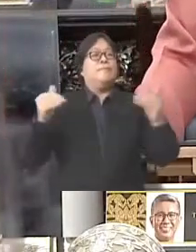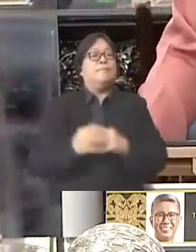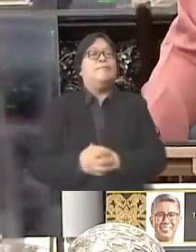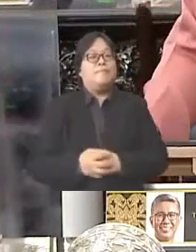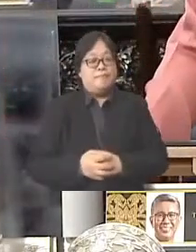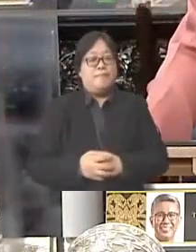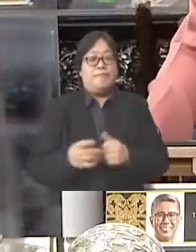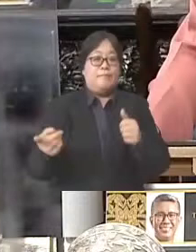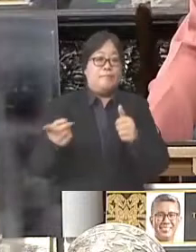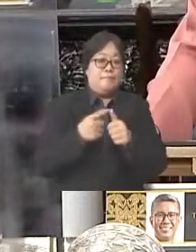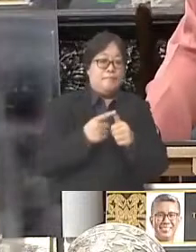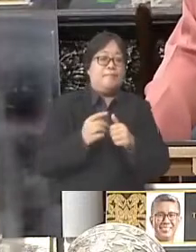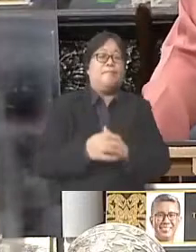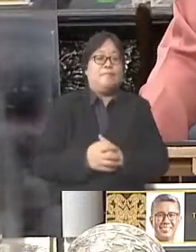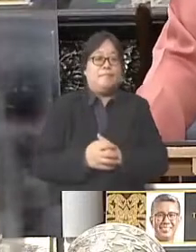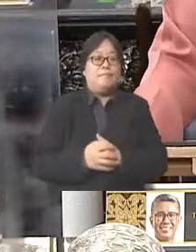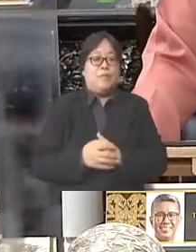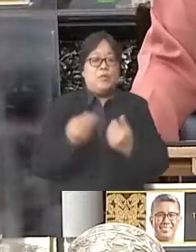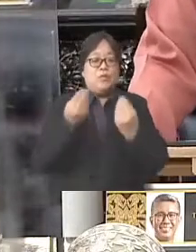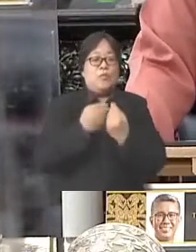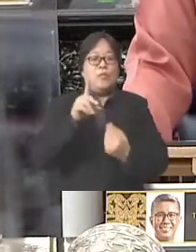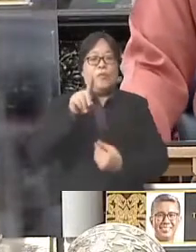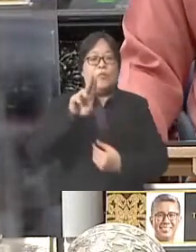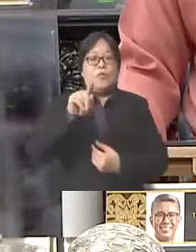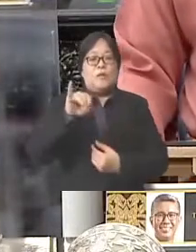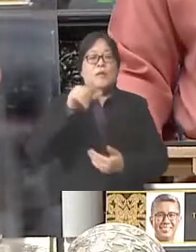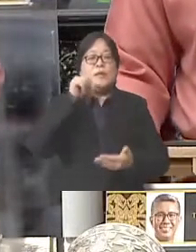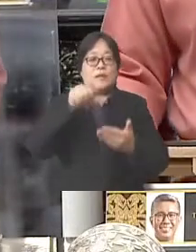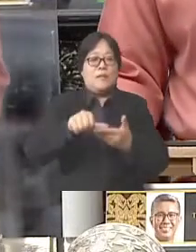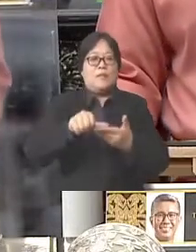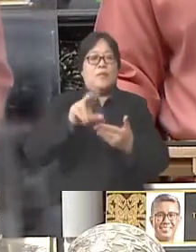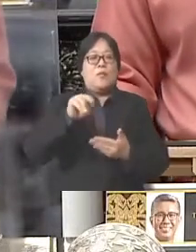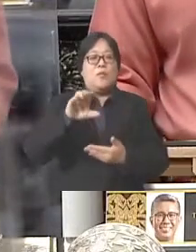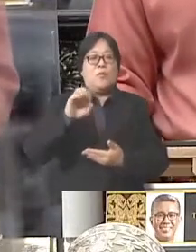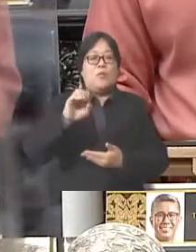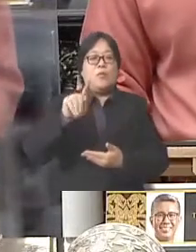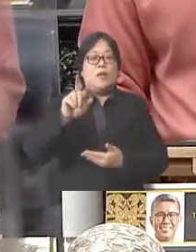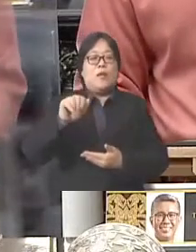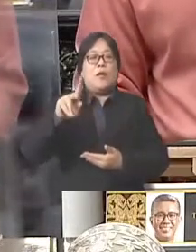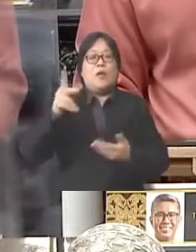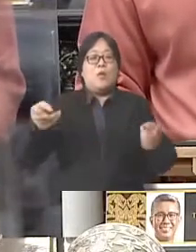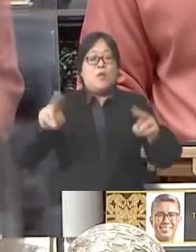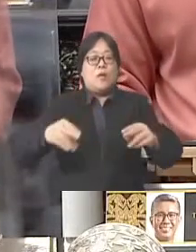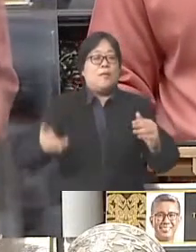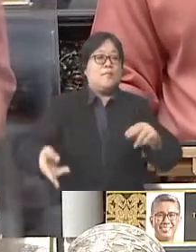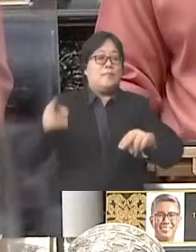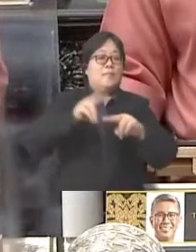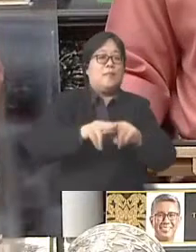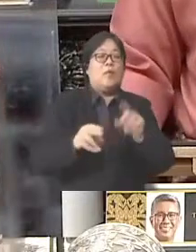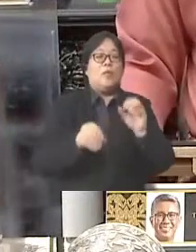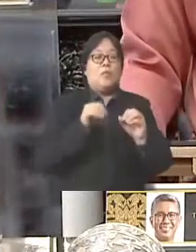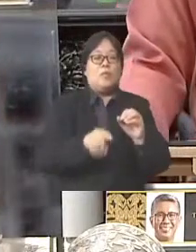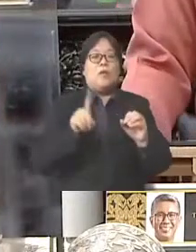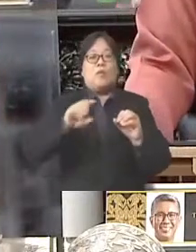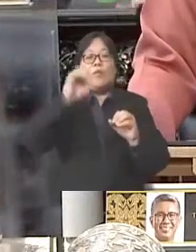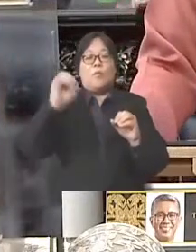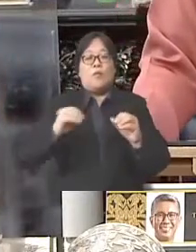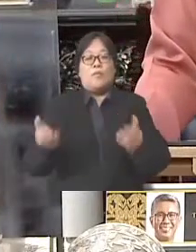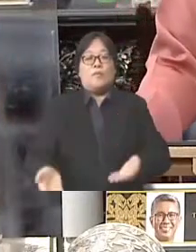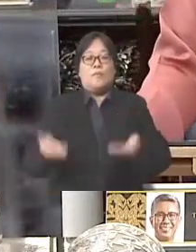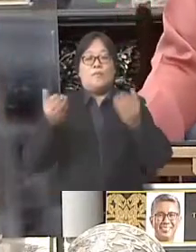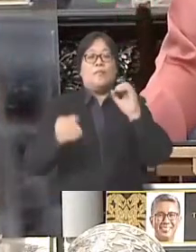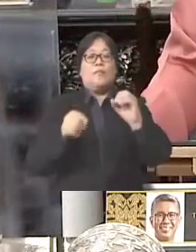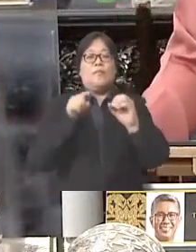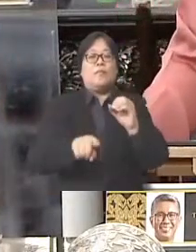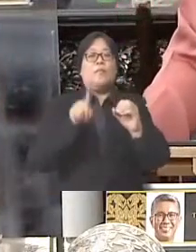berikut pertama pada Duty steam nota kontrak dinaikkan daripada kosong proplan 100 kepada